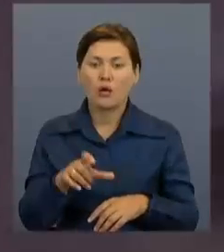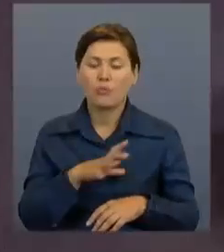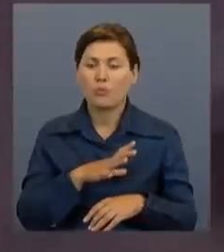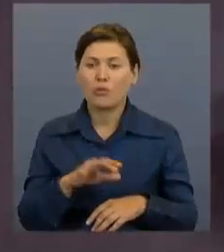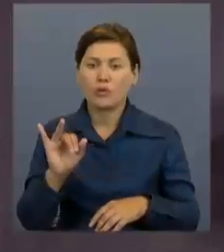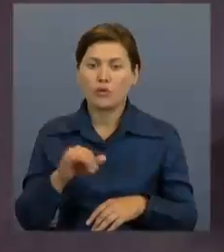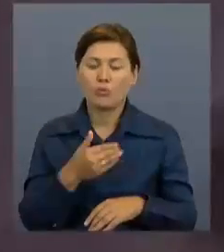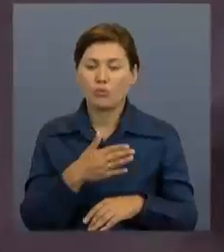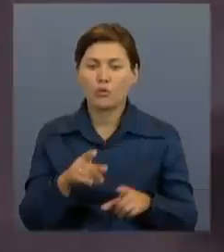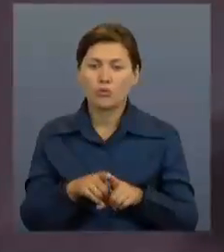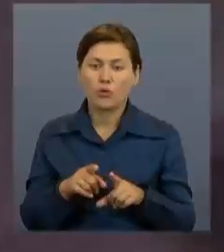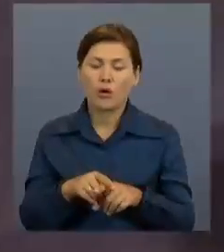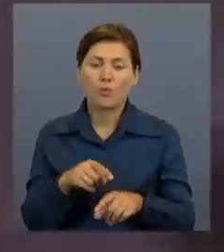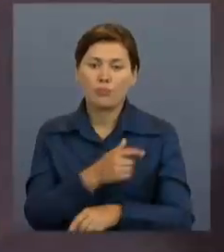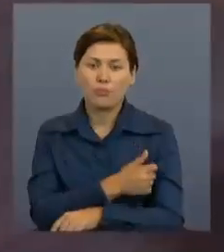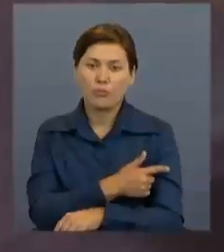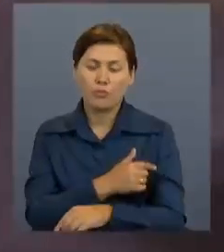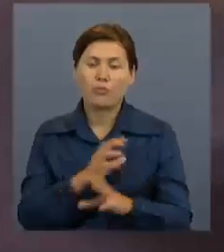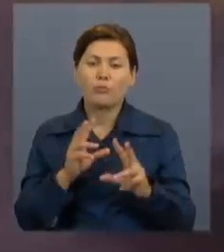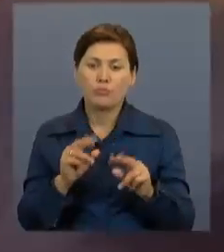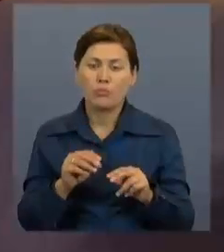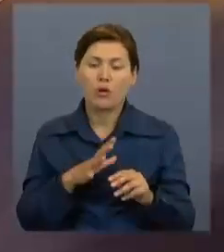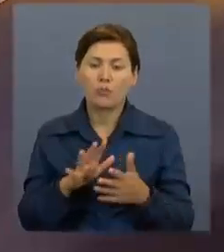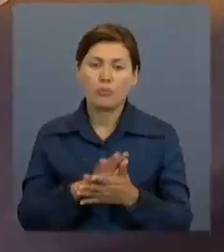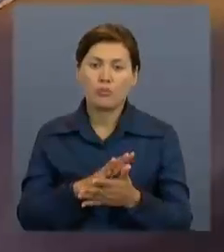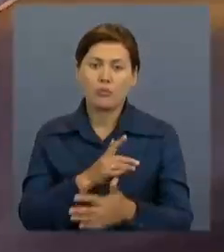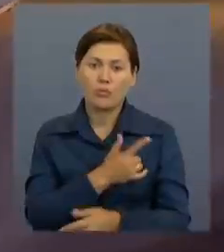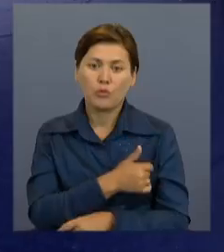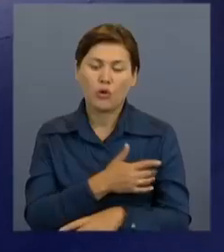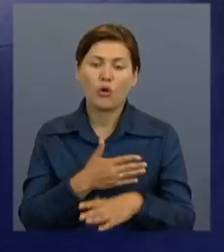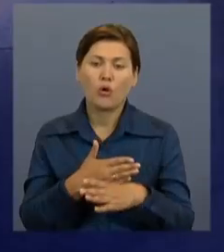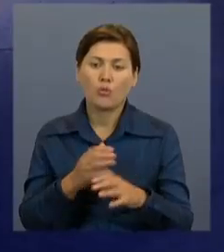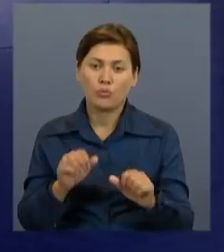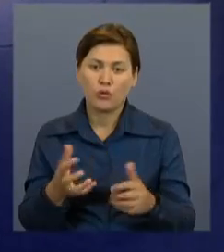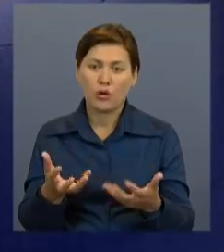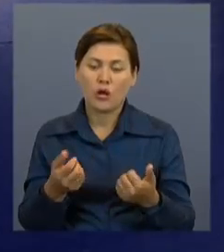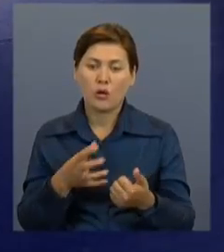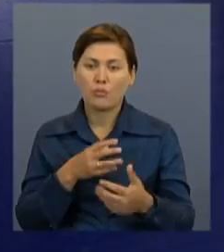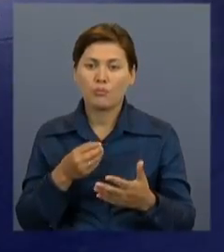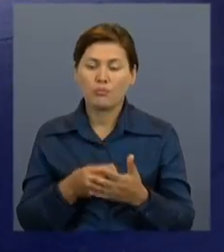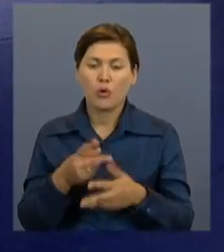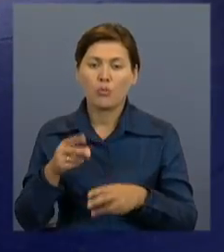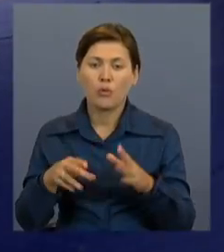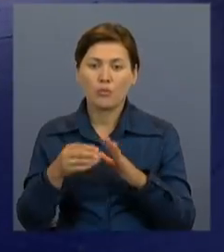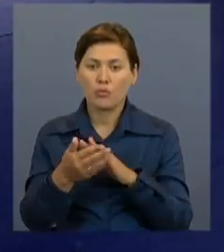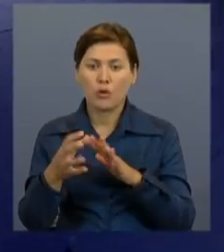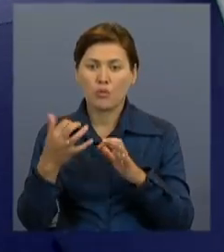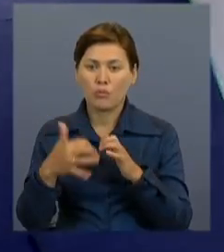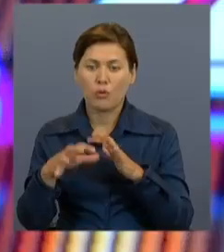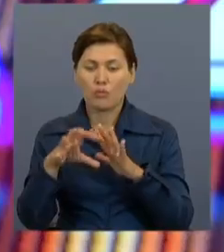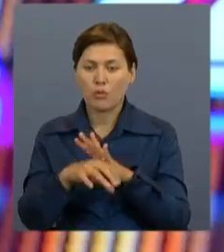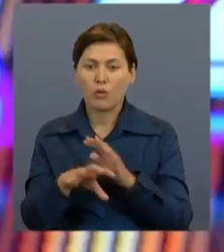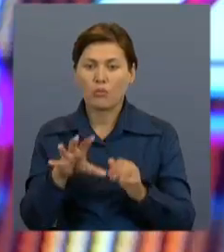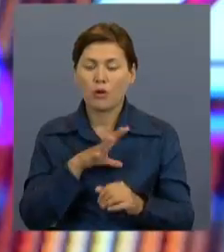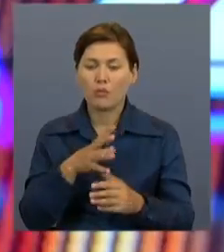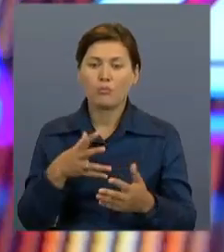осы кепілдендірілген медициналық көмектің аясында тегін медициналық көмек алуға мүмкіндік алды. Қымбат оталар осының ішіне кіруі мүмкін бе? Мысалы қазір